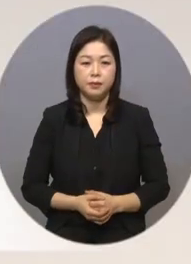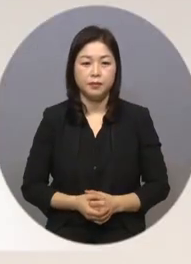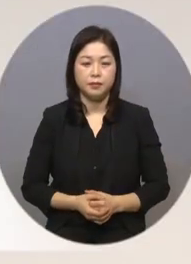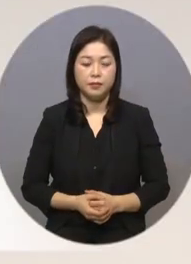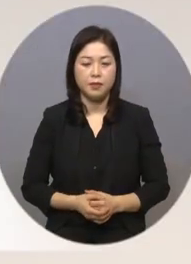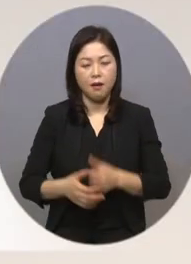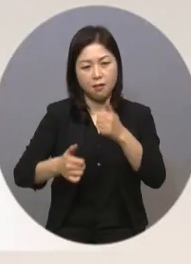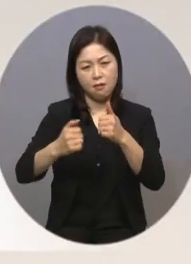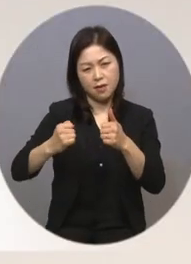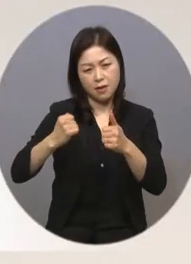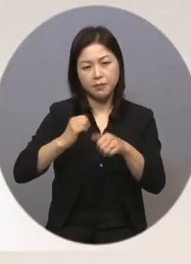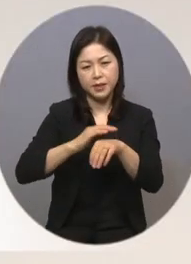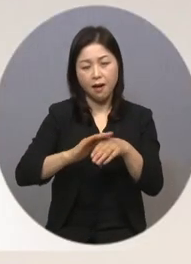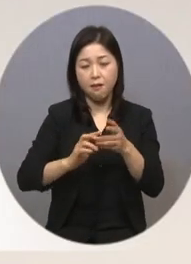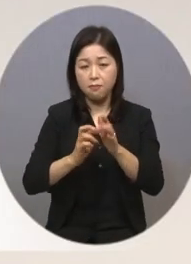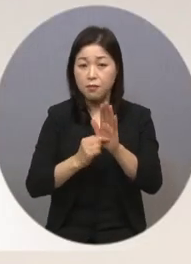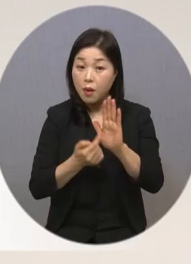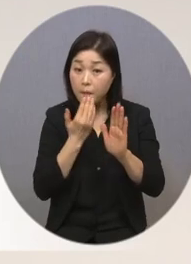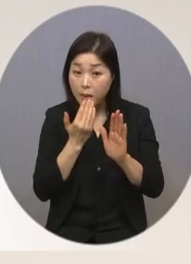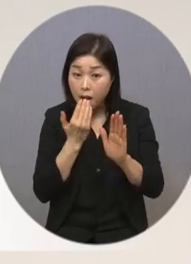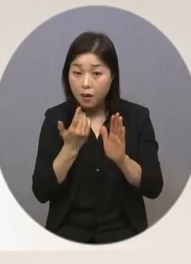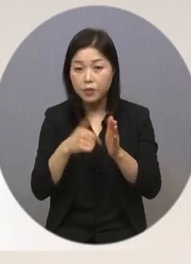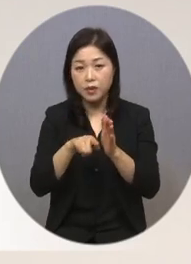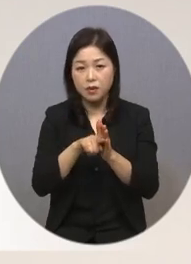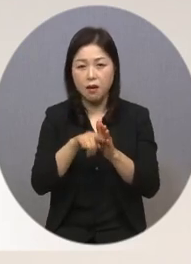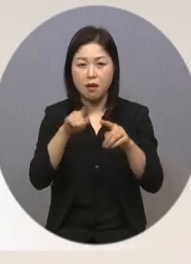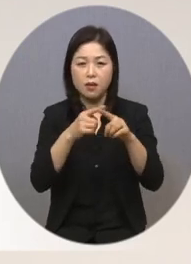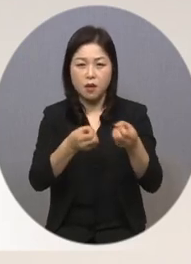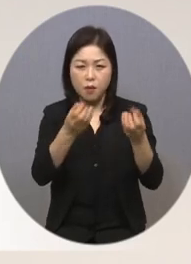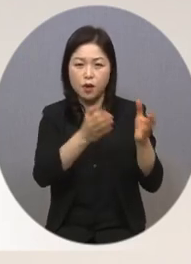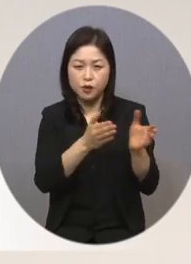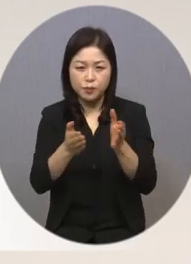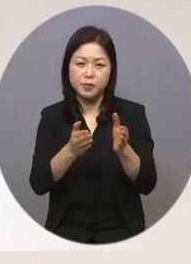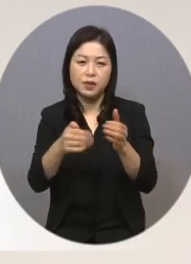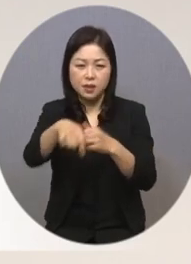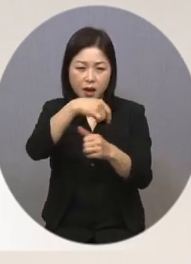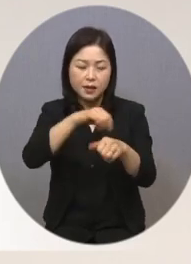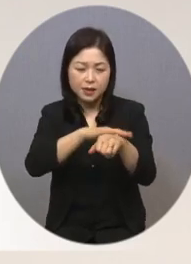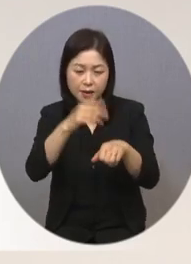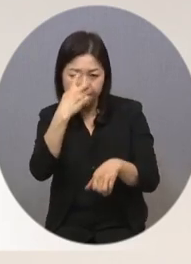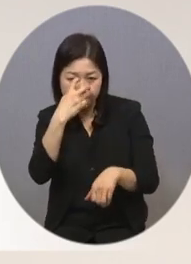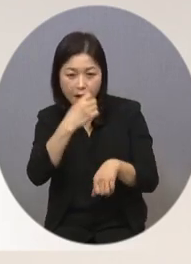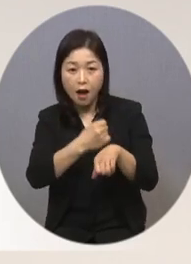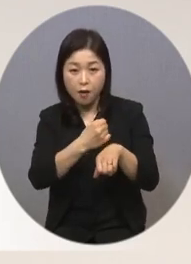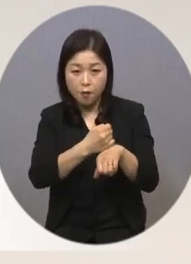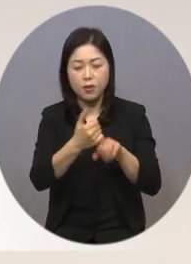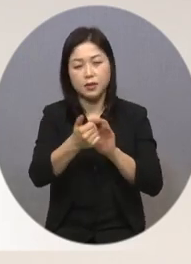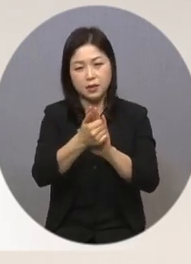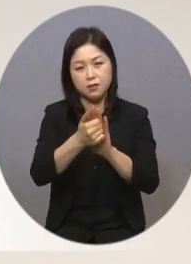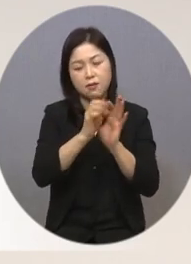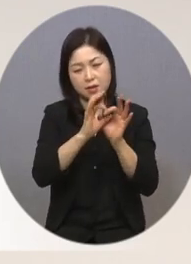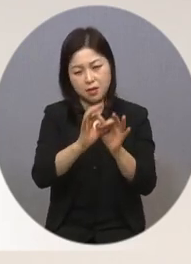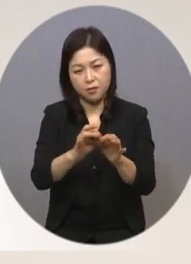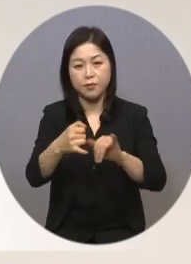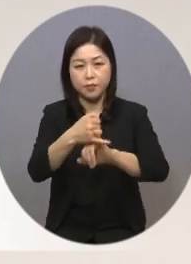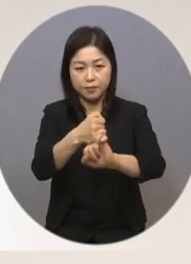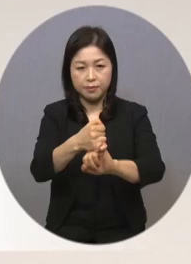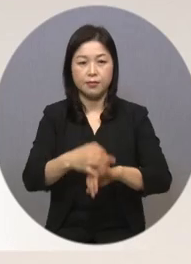최고의 경기력을 발휘할 수 있도록 대회 준비 상황을 꼼꼼히 점검하고 지원을 아끼지 않도록